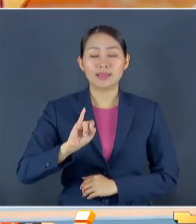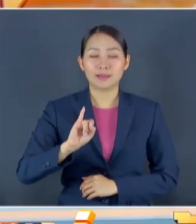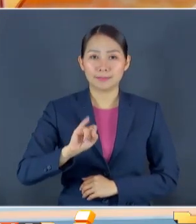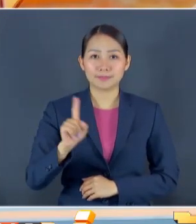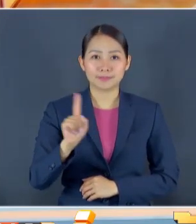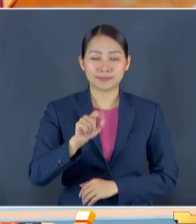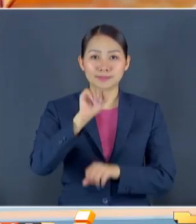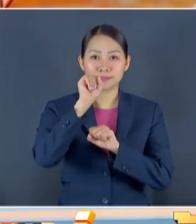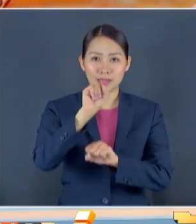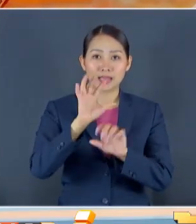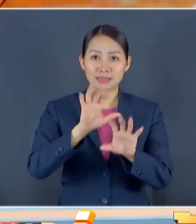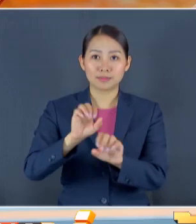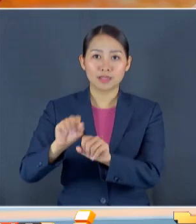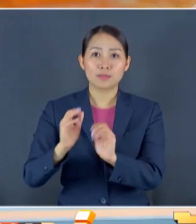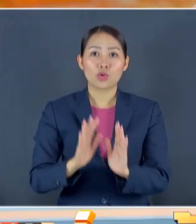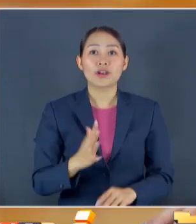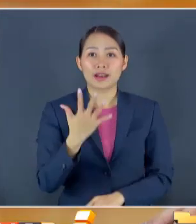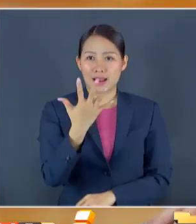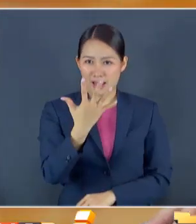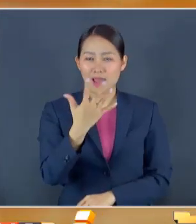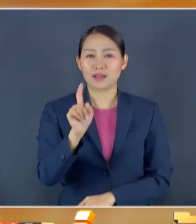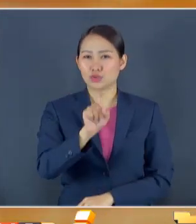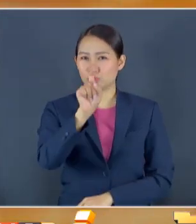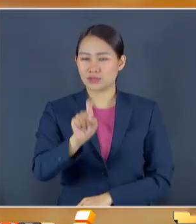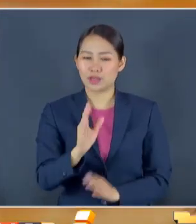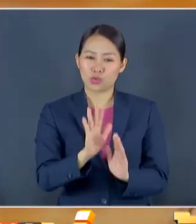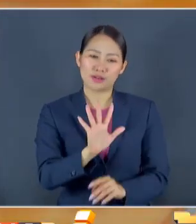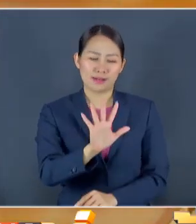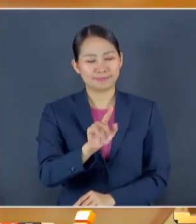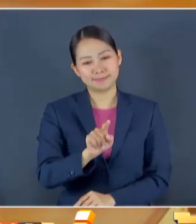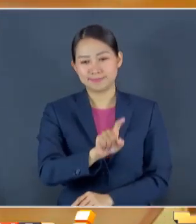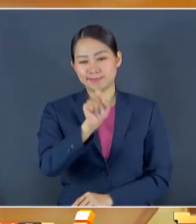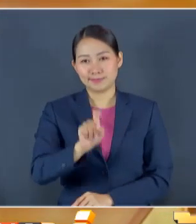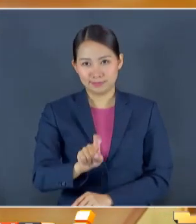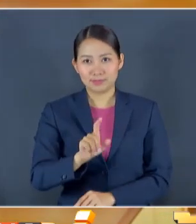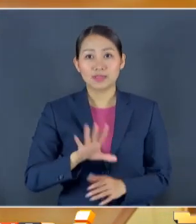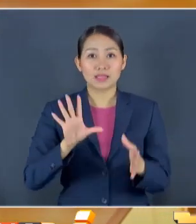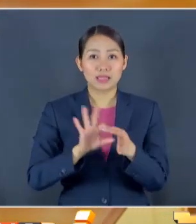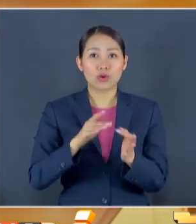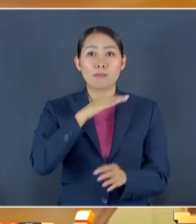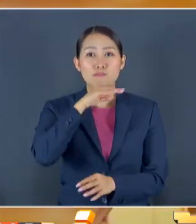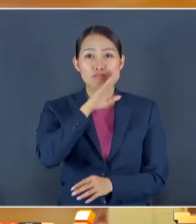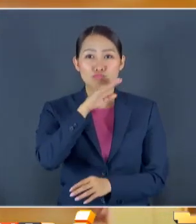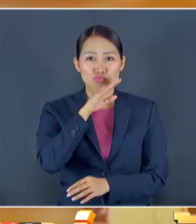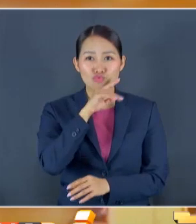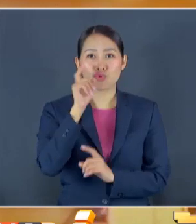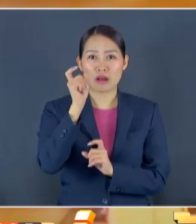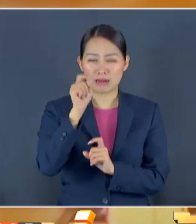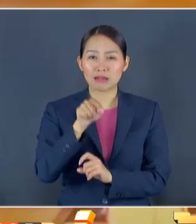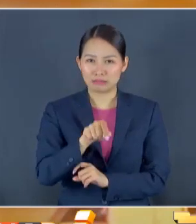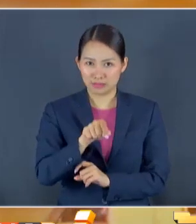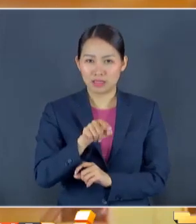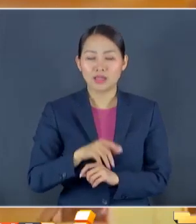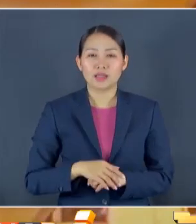สิทธิ์ตีนไก่แล้วส่งออกไปยังจีนนะคะซึ่งปรากฏว่า3ใน5ผู้ต้องหาเนี่ยค่ะมีความสัมพันธ์ใกล้ชิ